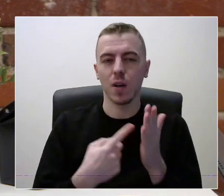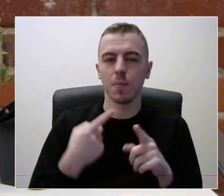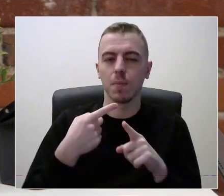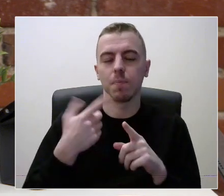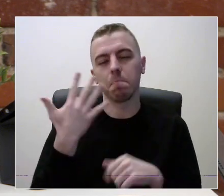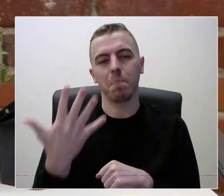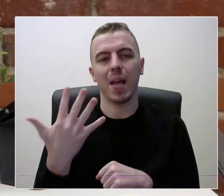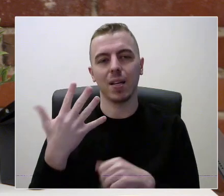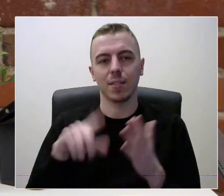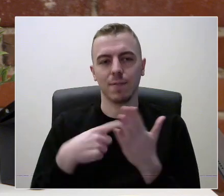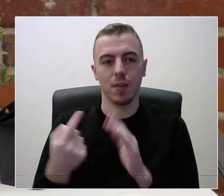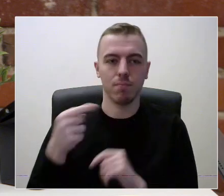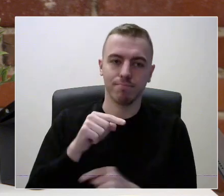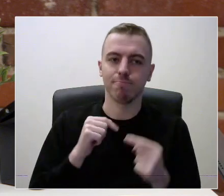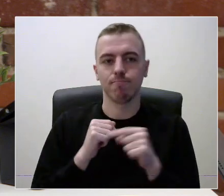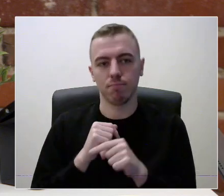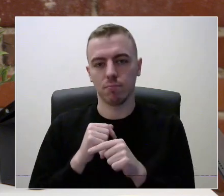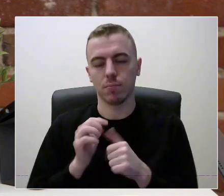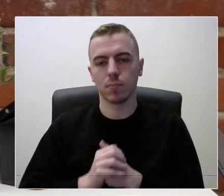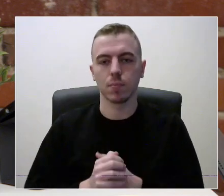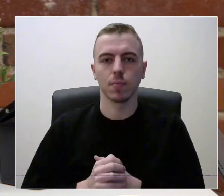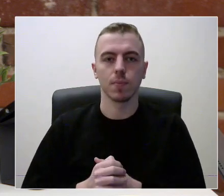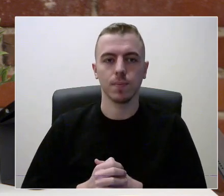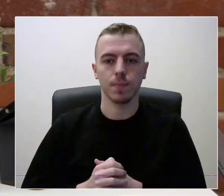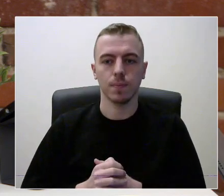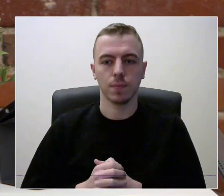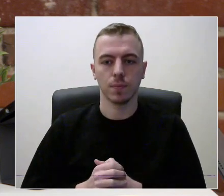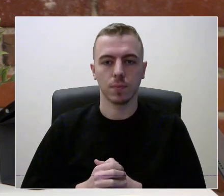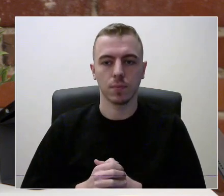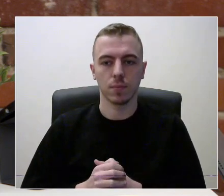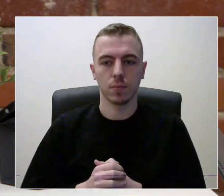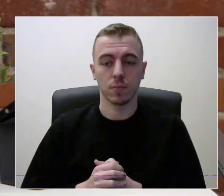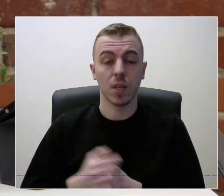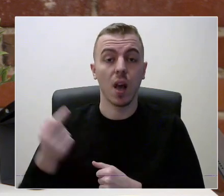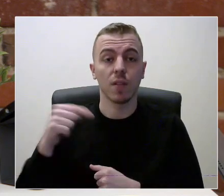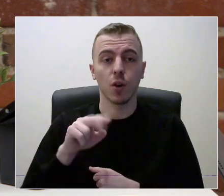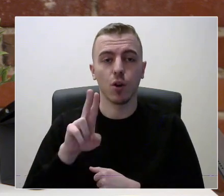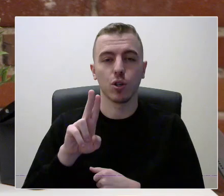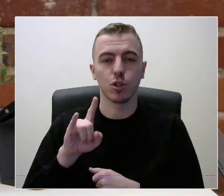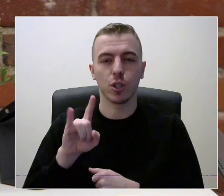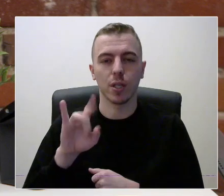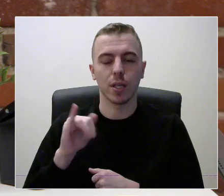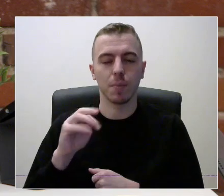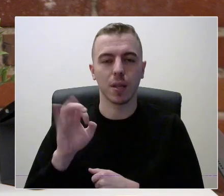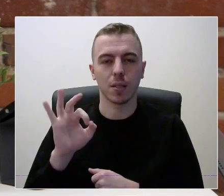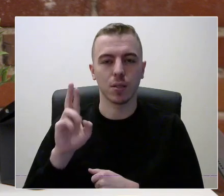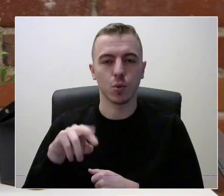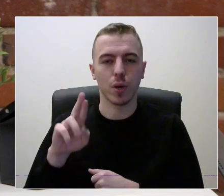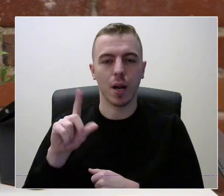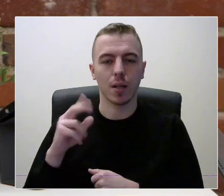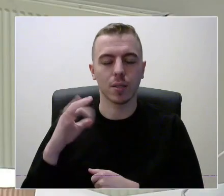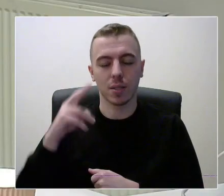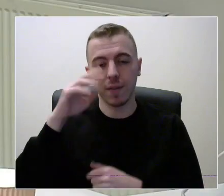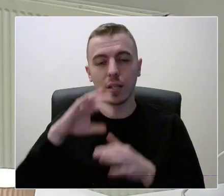5 klausimus, vienas kitam. Taigi laida atvyko Žygimantas Kurlianskas, Tėvynės sąjunga Krikščionis demokratai,